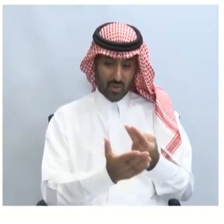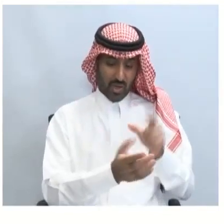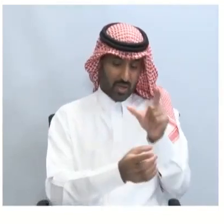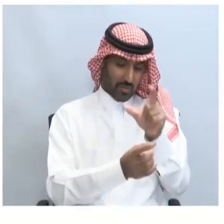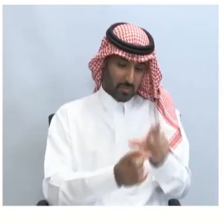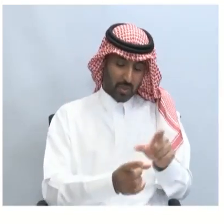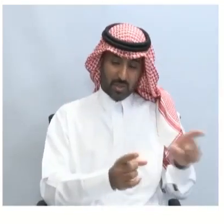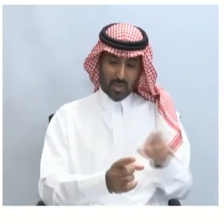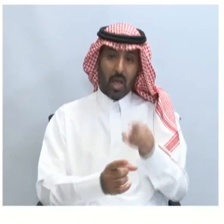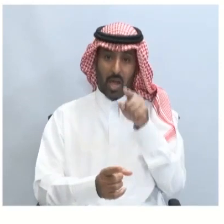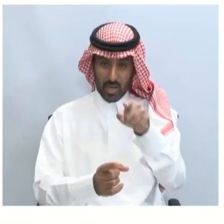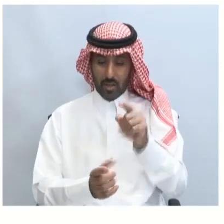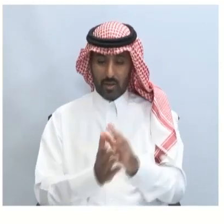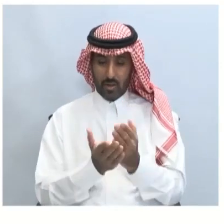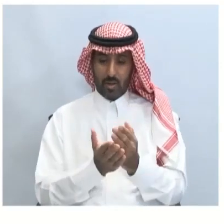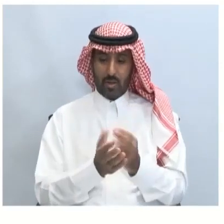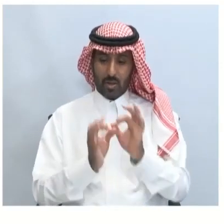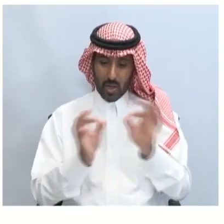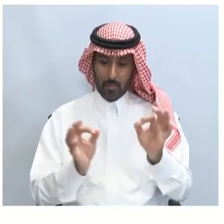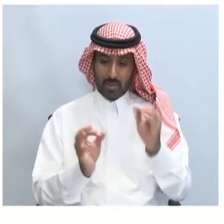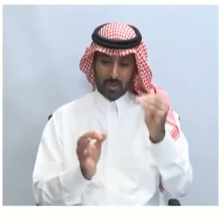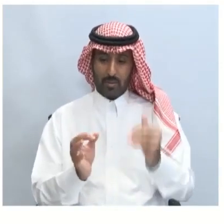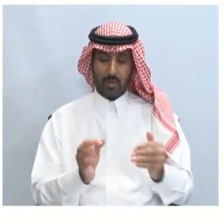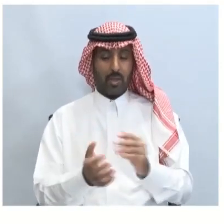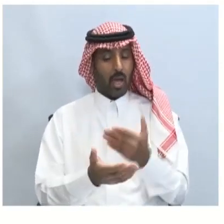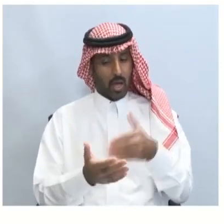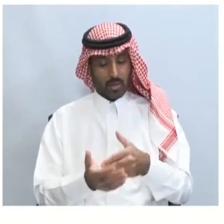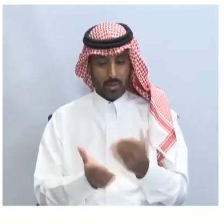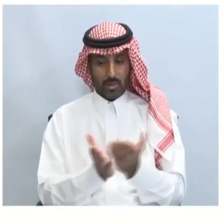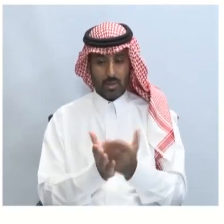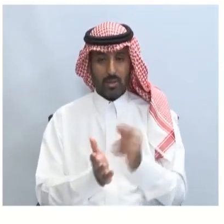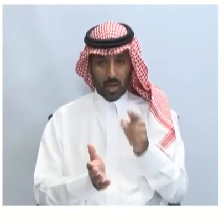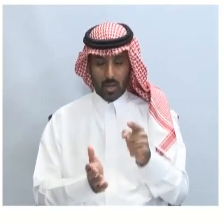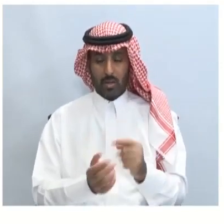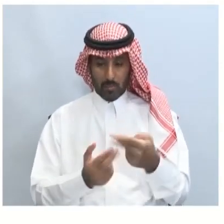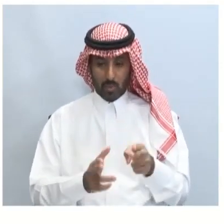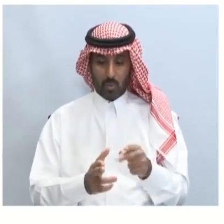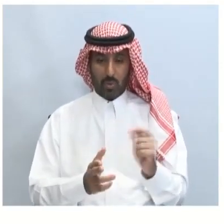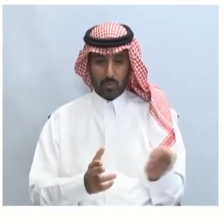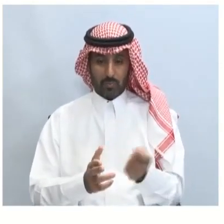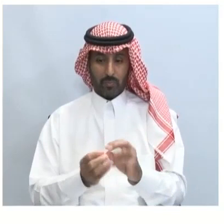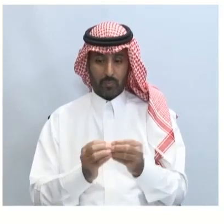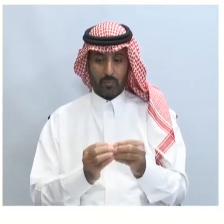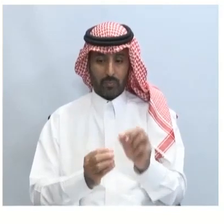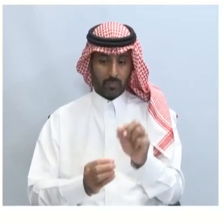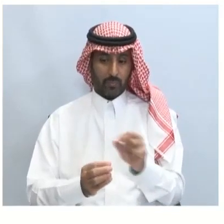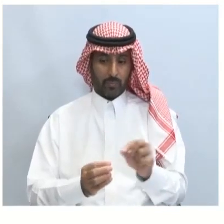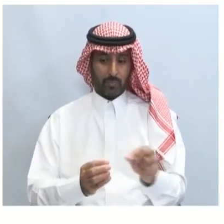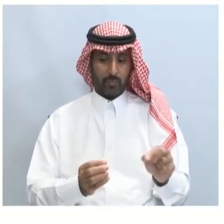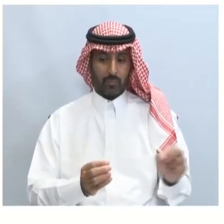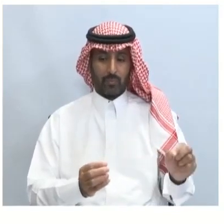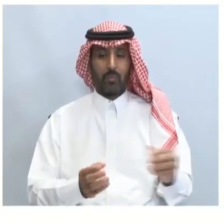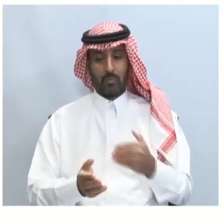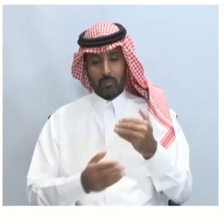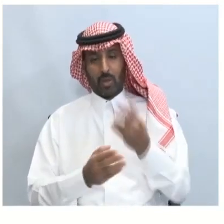بطريقه صحيحه واكملوا التلوين بعد نهايه الدرس ساجعل لكم لحظات لتلون بعض هذه الجمله لحظات ثم